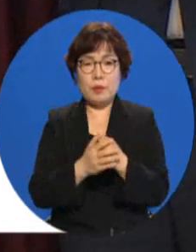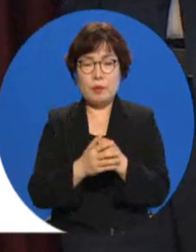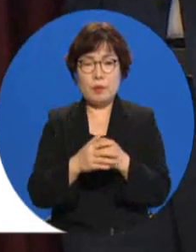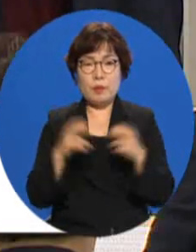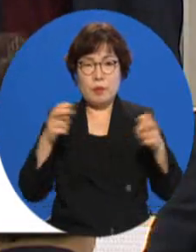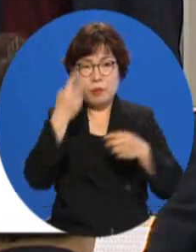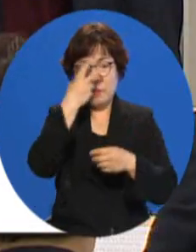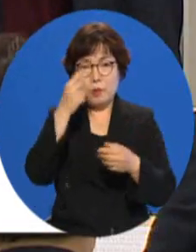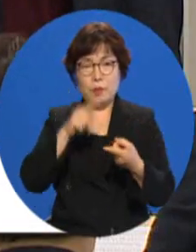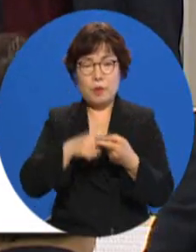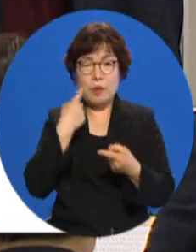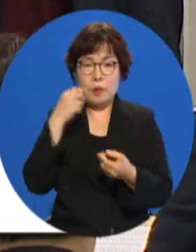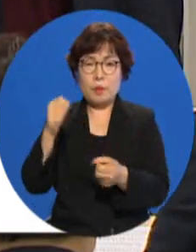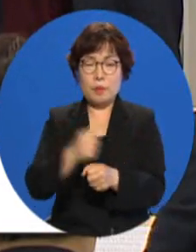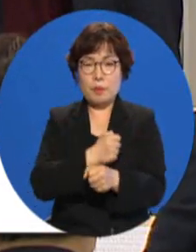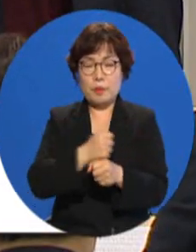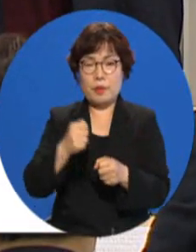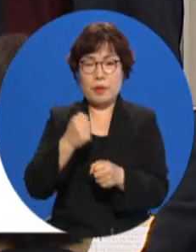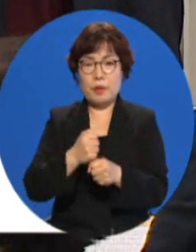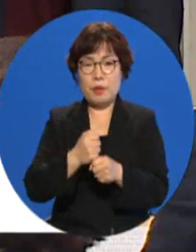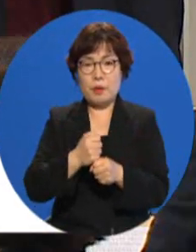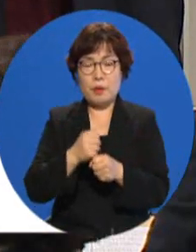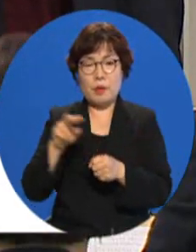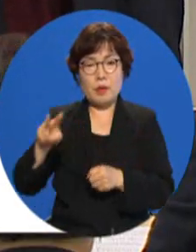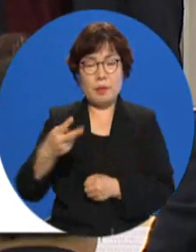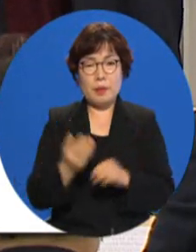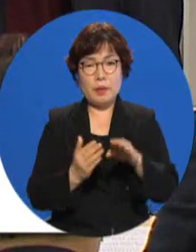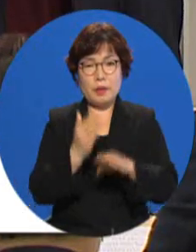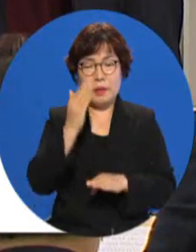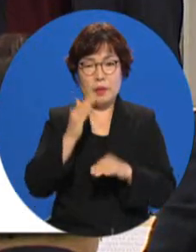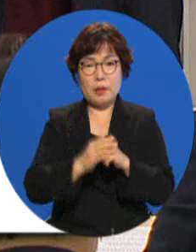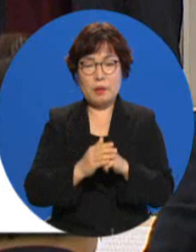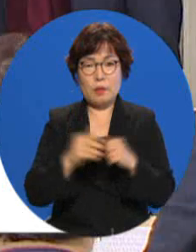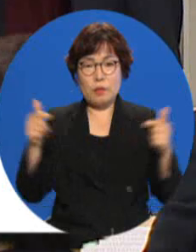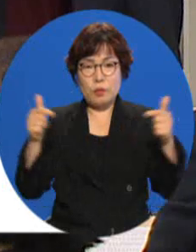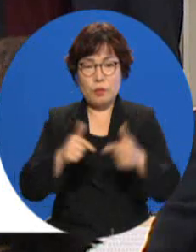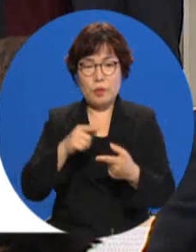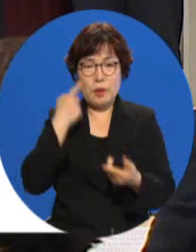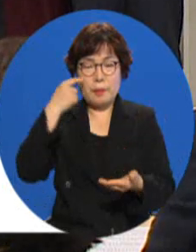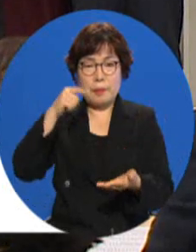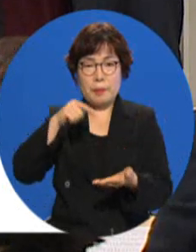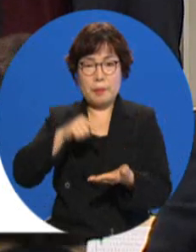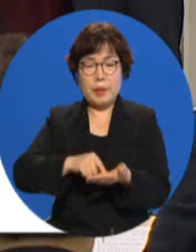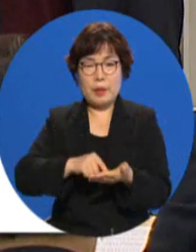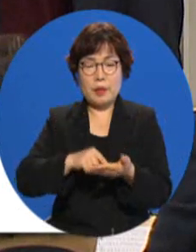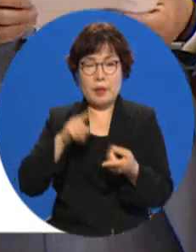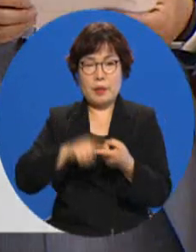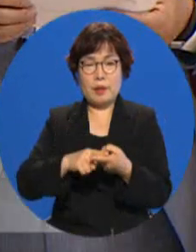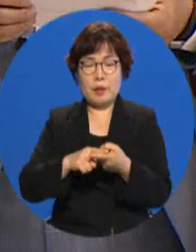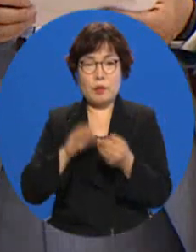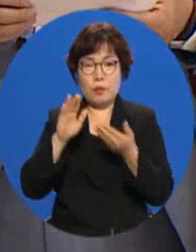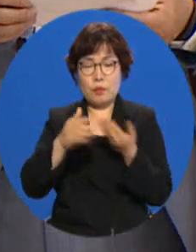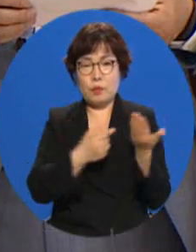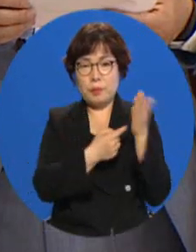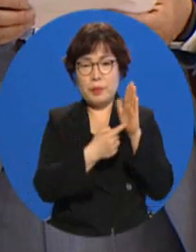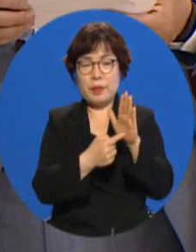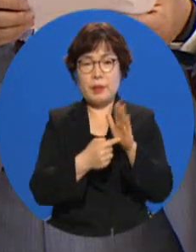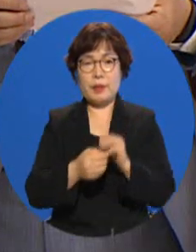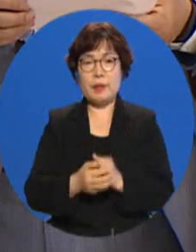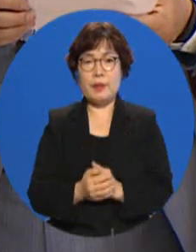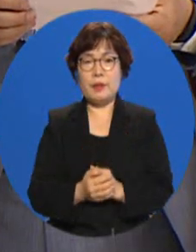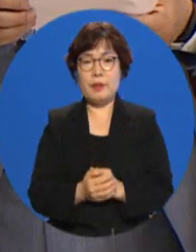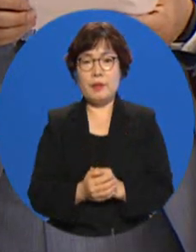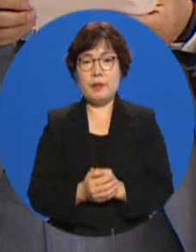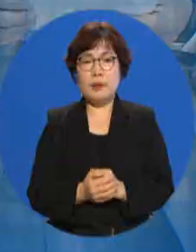기업과 측정 대행업체가 공모해 4,200건이 넘는 측정량 축소 조작을 적발했다고 발표한 데 따른 것입니다.